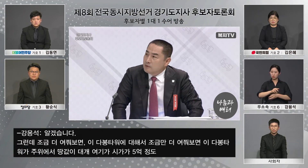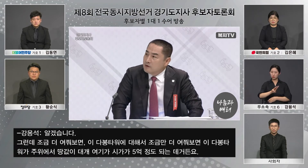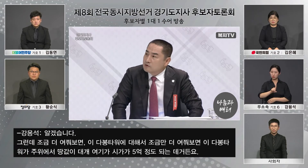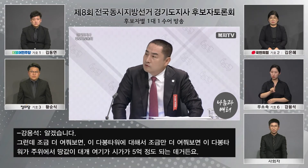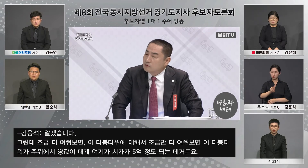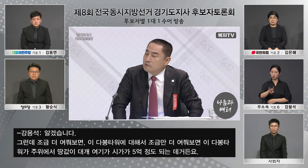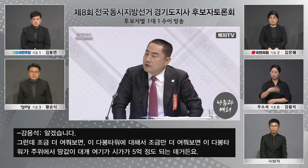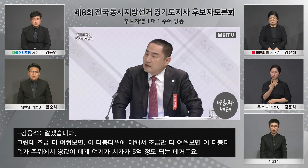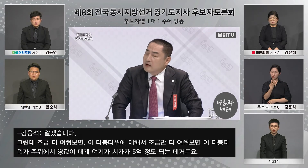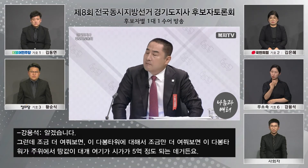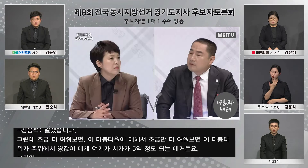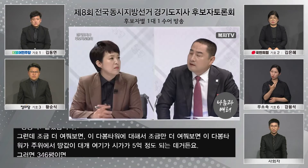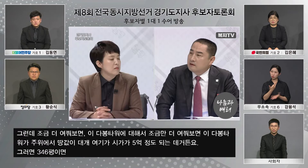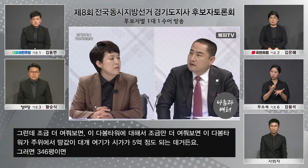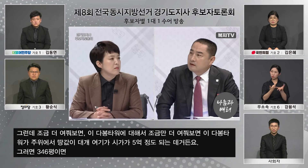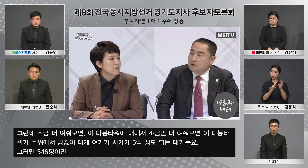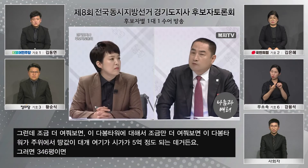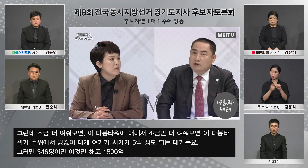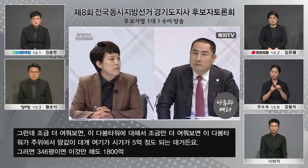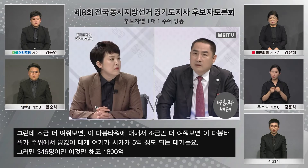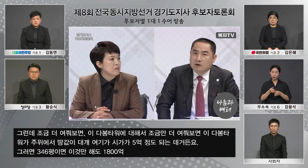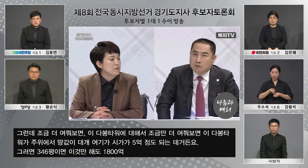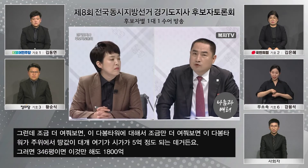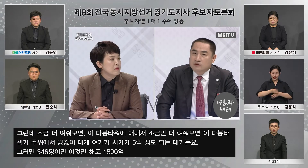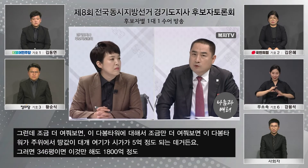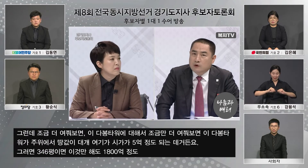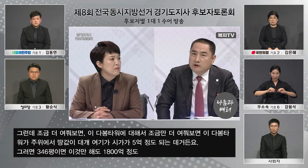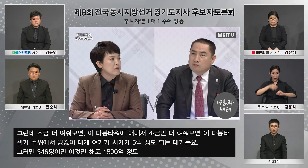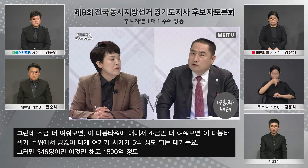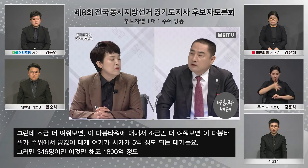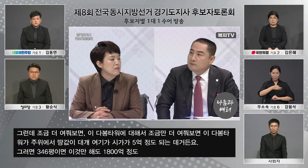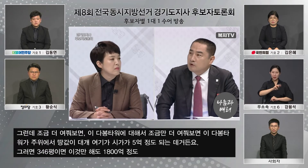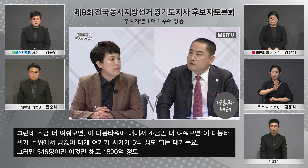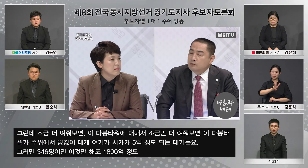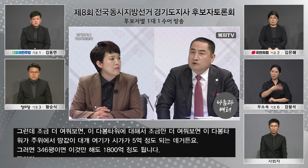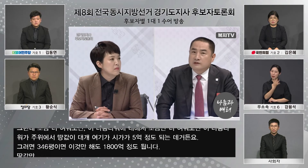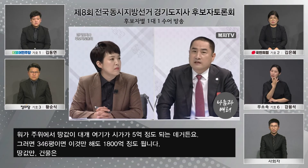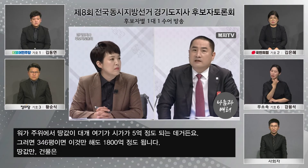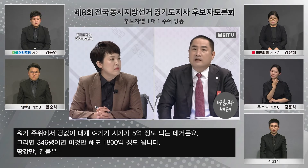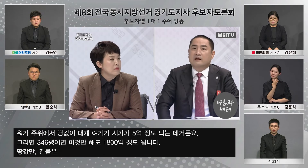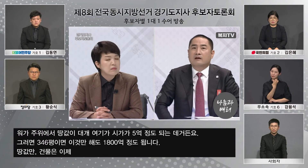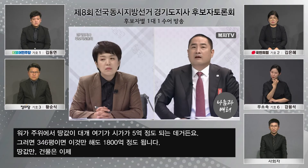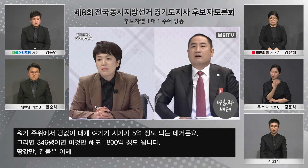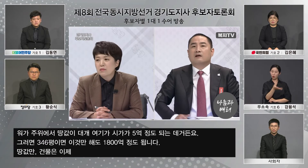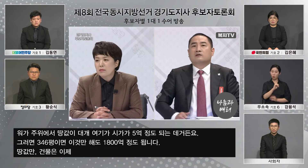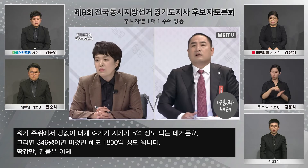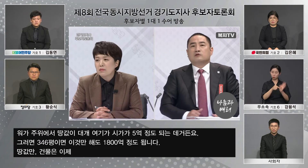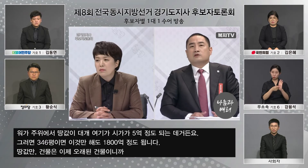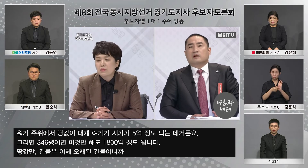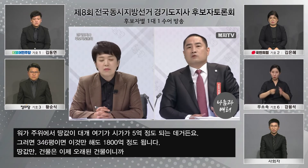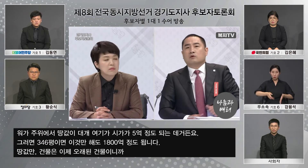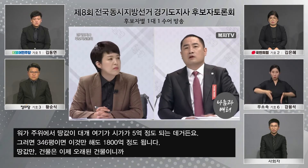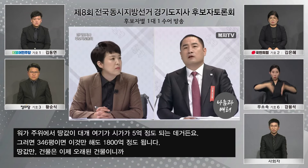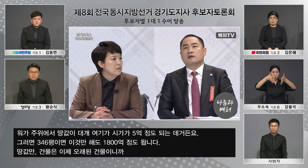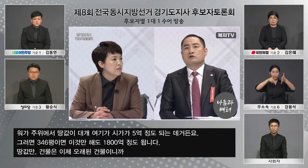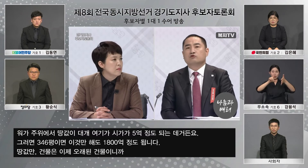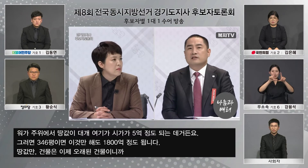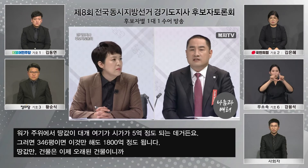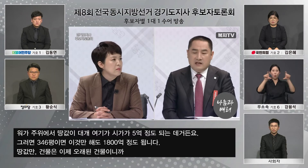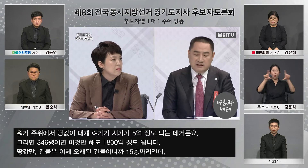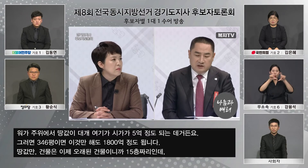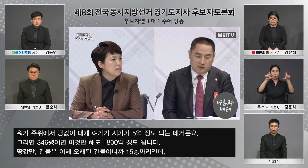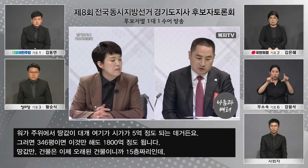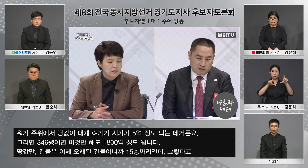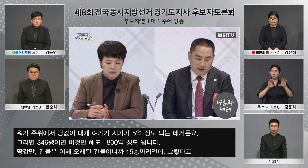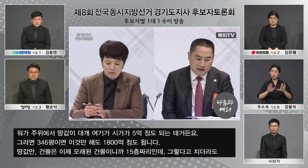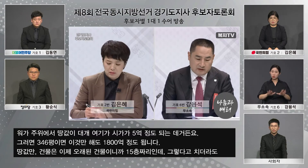해도 한 1,800억 정도 됩니다. 땅값만. 건물은 이제 오래된 건물이니까 뭐 15층짜리인데 그렇다고 치더라도 대충 한